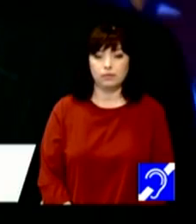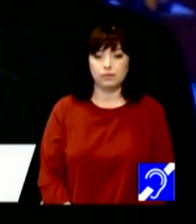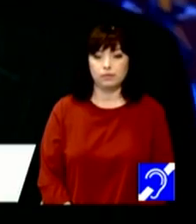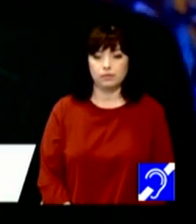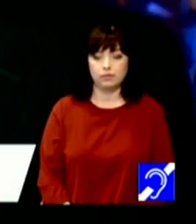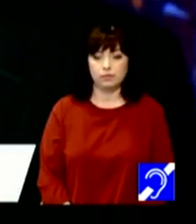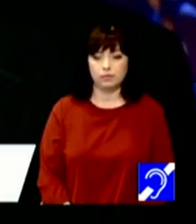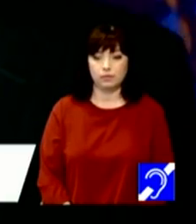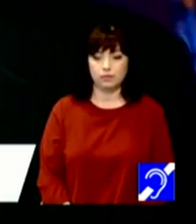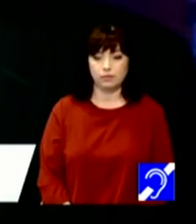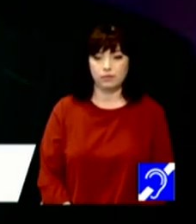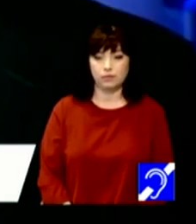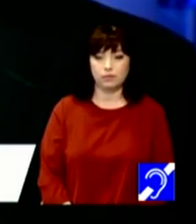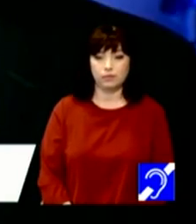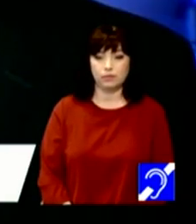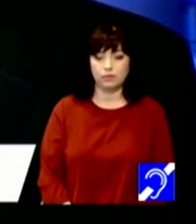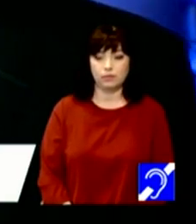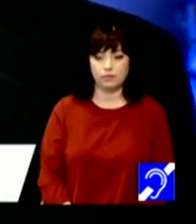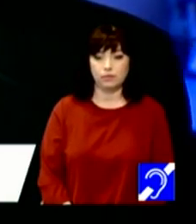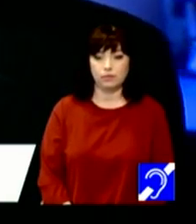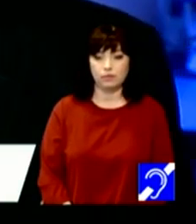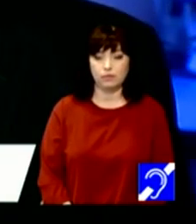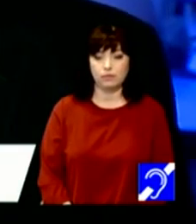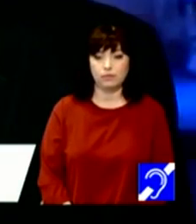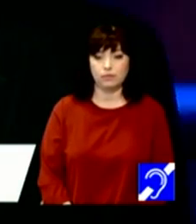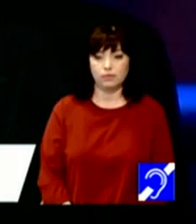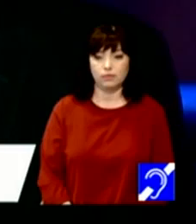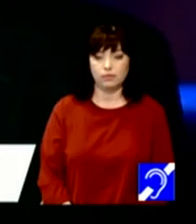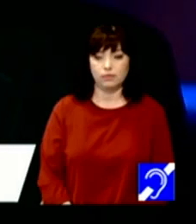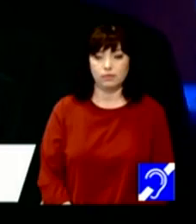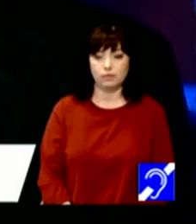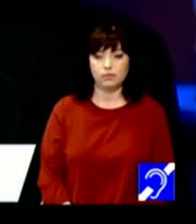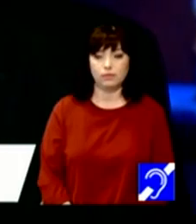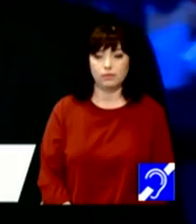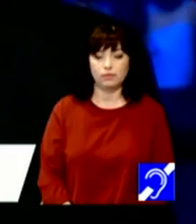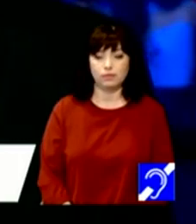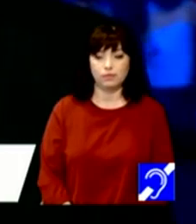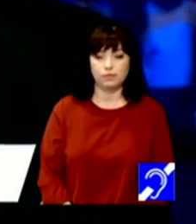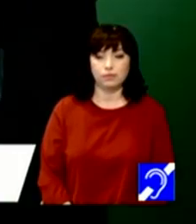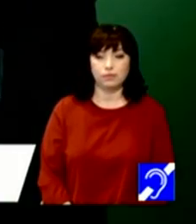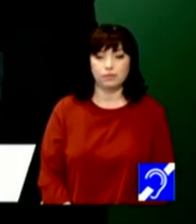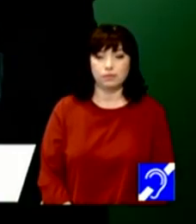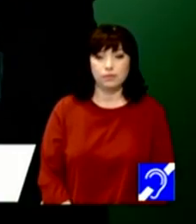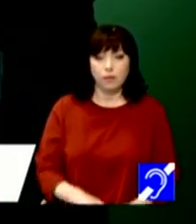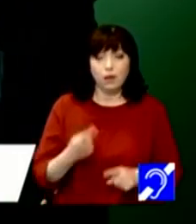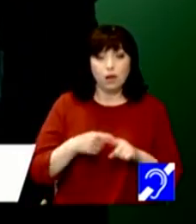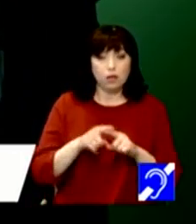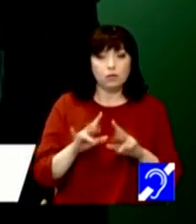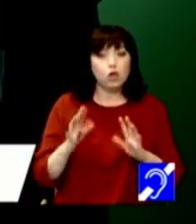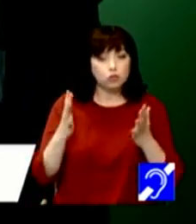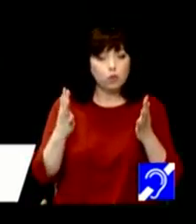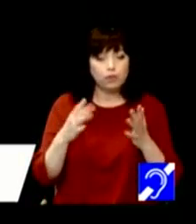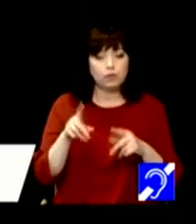porque había acabado la gran pandemia que hubo en ese momento, elementos que no son cercanos ahora. Un eveniment este